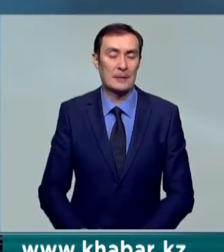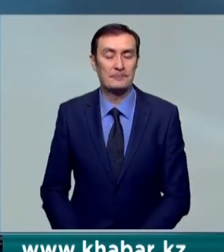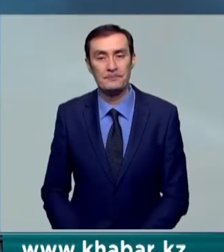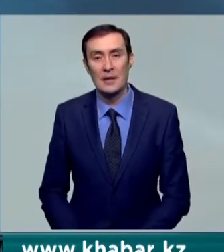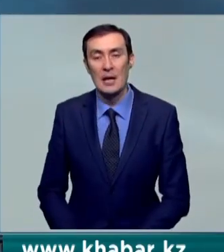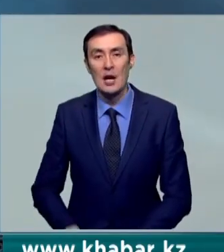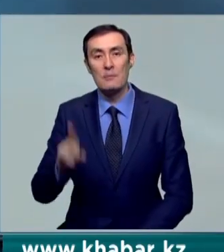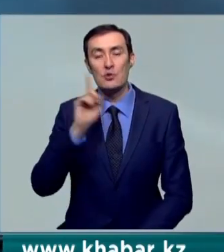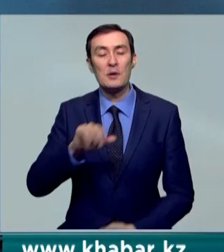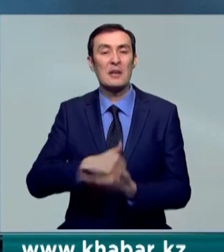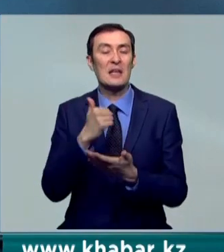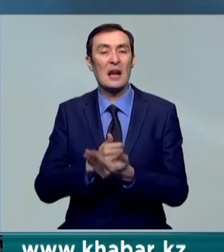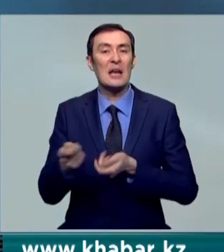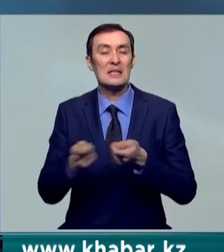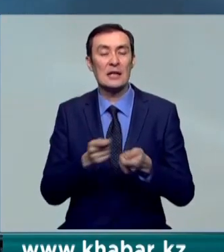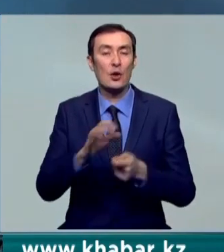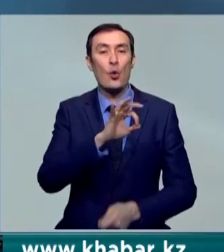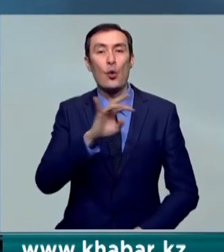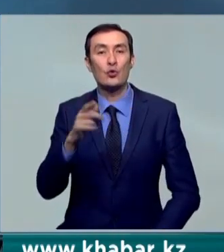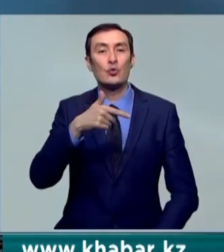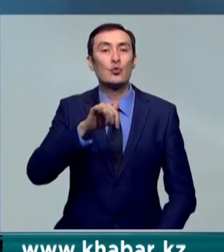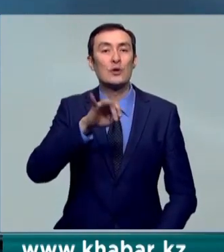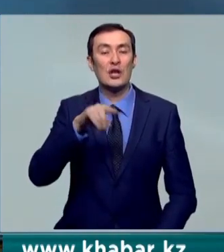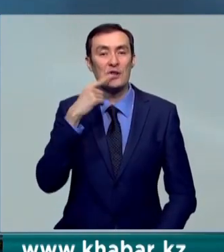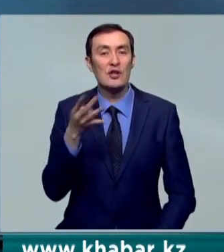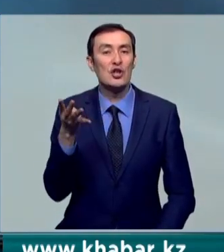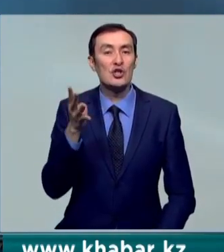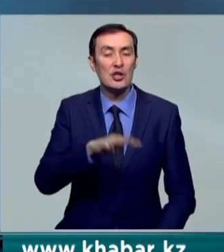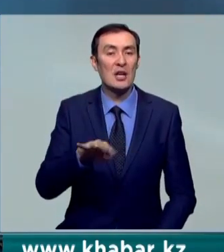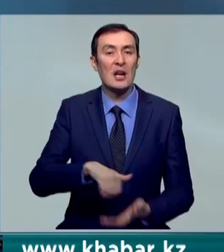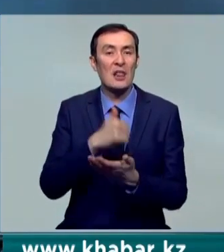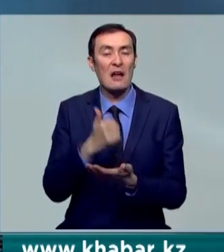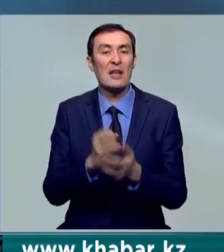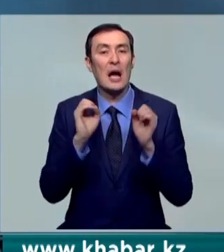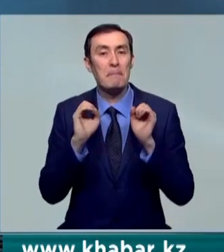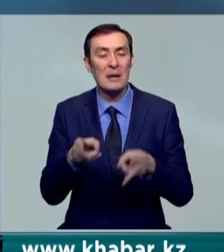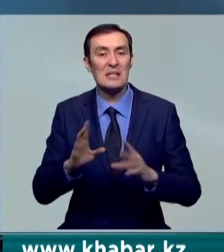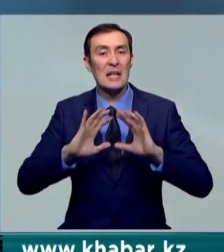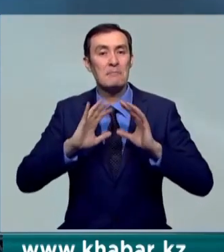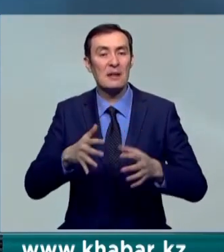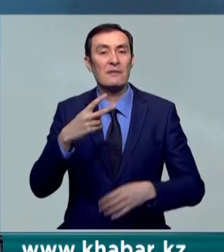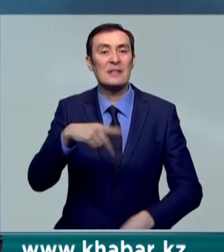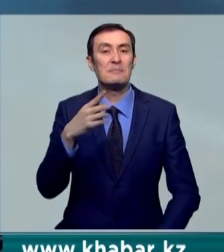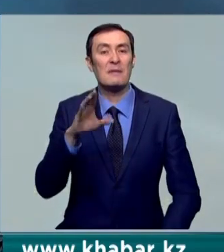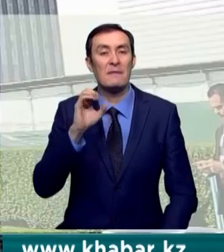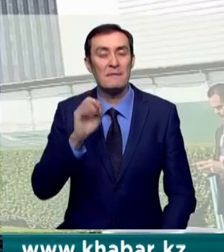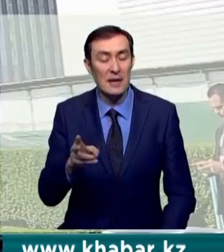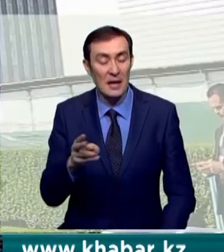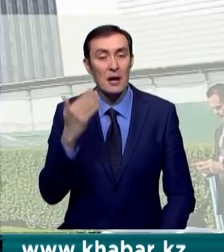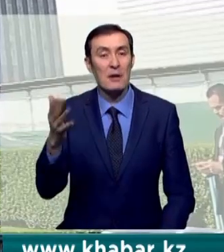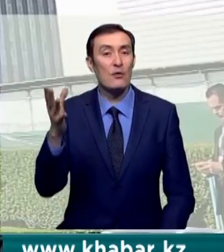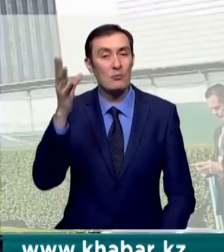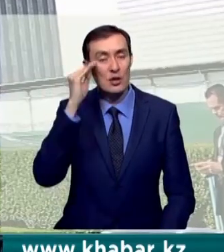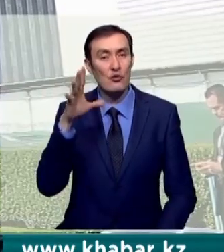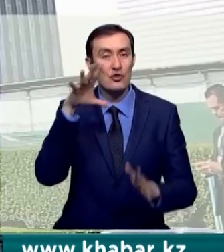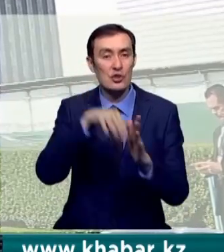Между тем, генеральный секретарь ООН Антонио Гутерреш обозначил 4 главные опасности для мира в 21 веке. По его